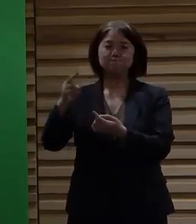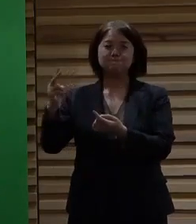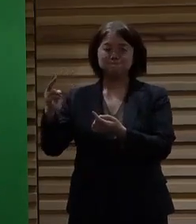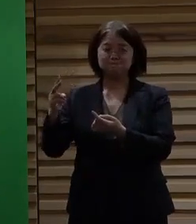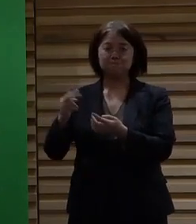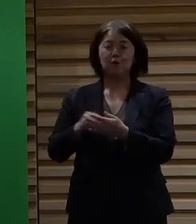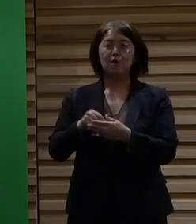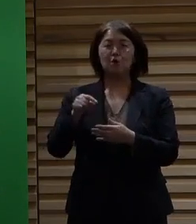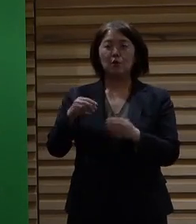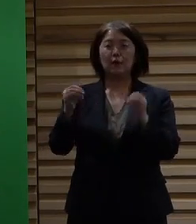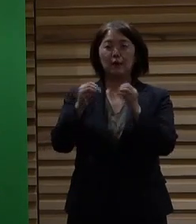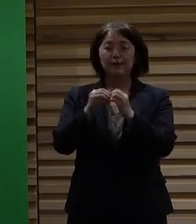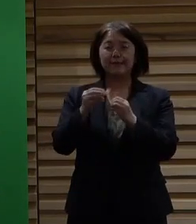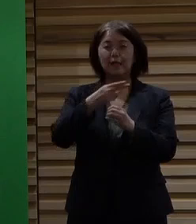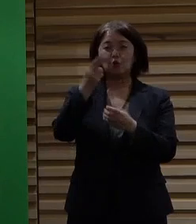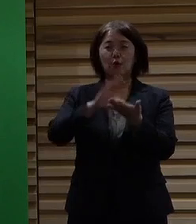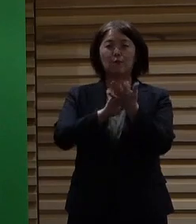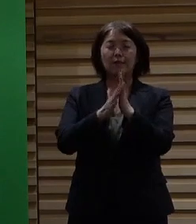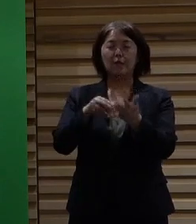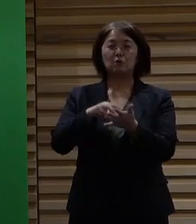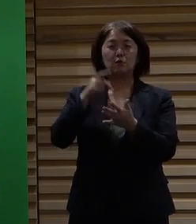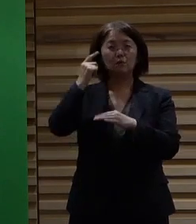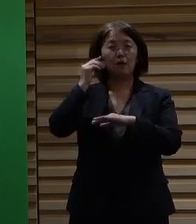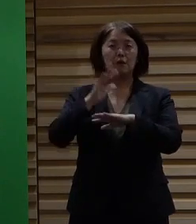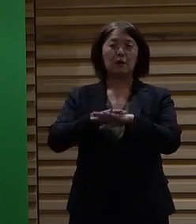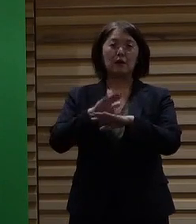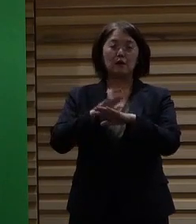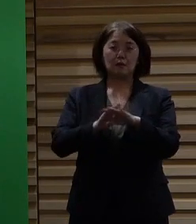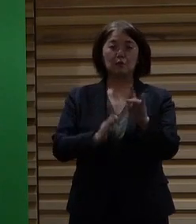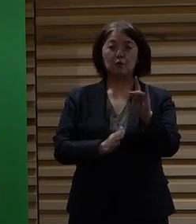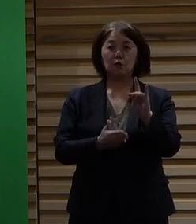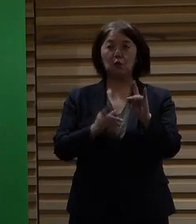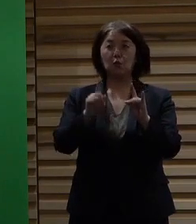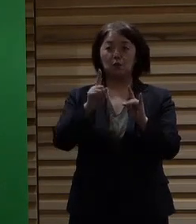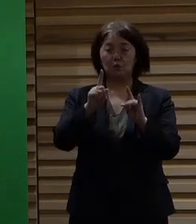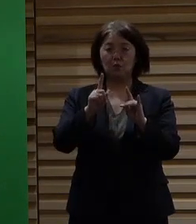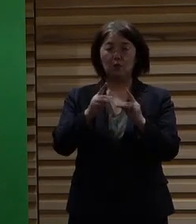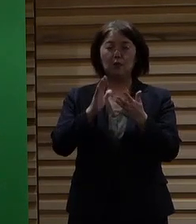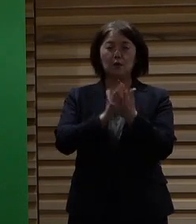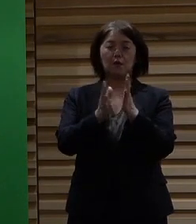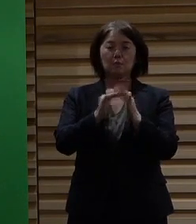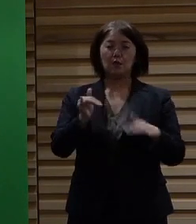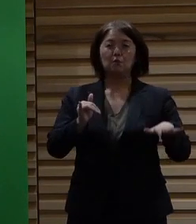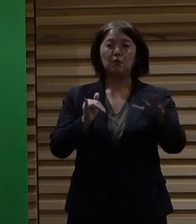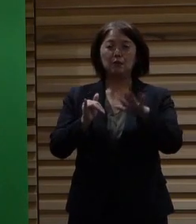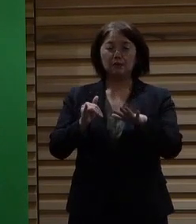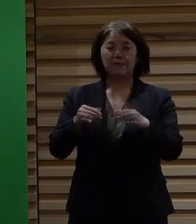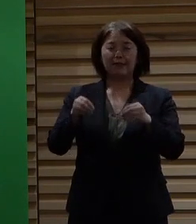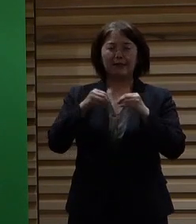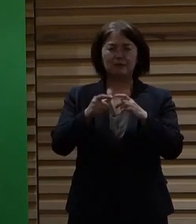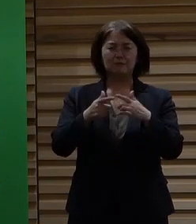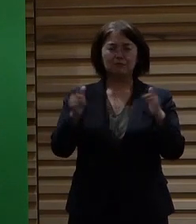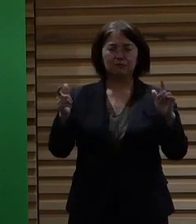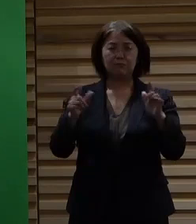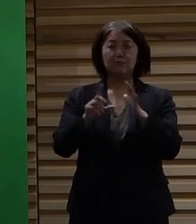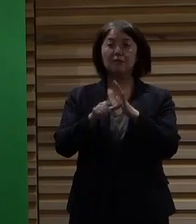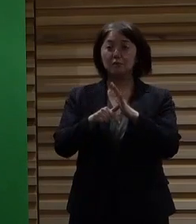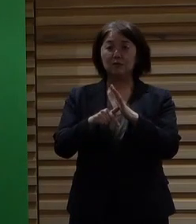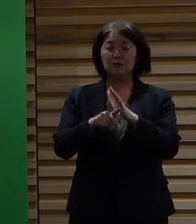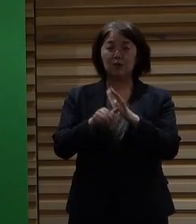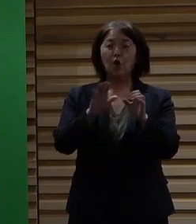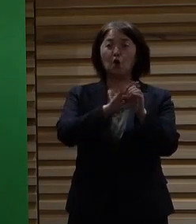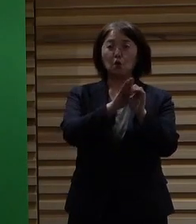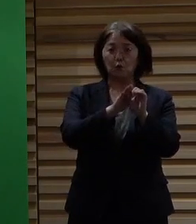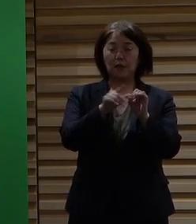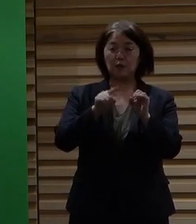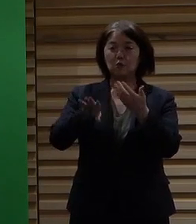まして本件では基本的な考え方としまして、県民の皆様が感染拡大時も新型コロナとそれ以